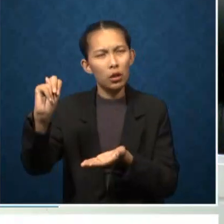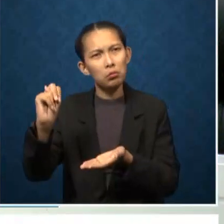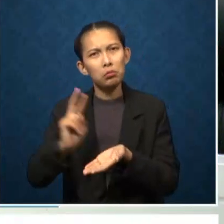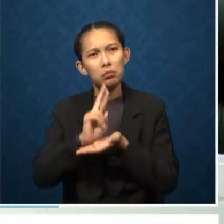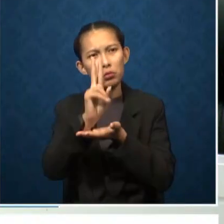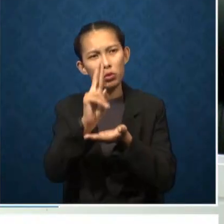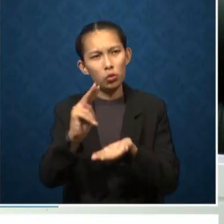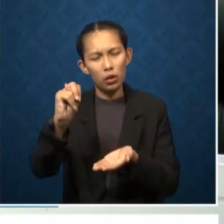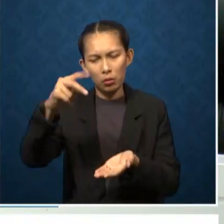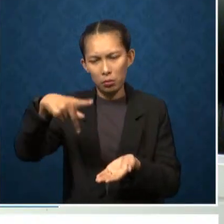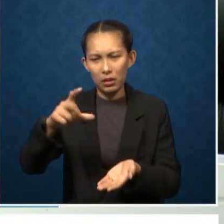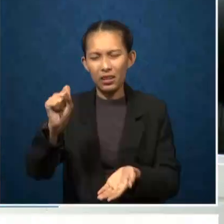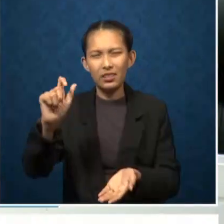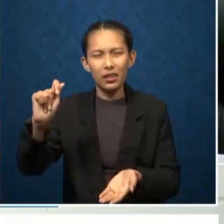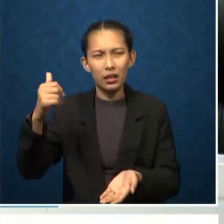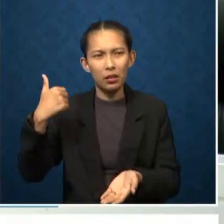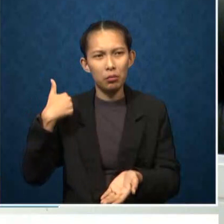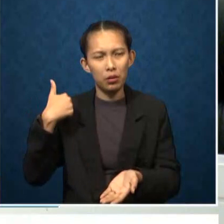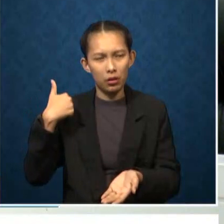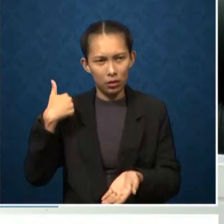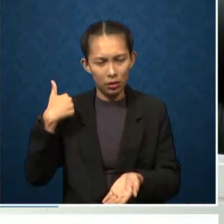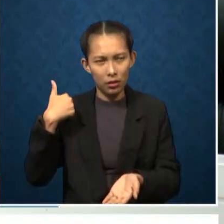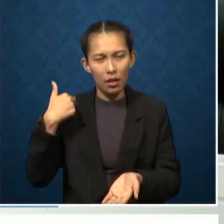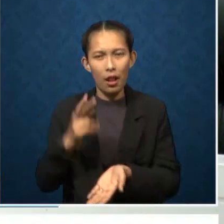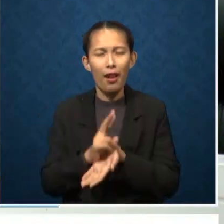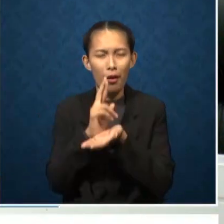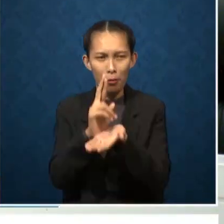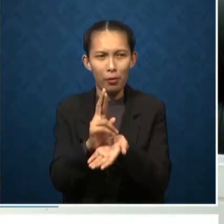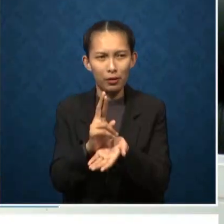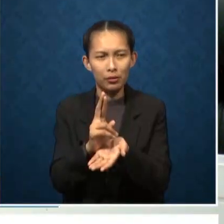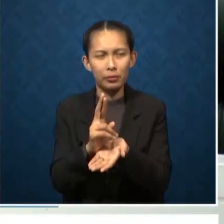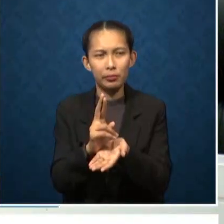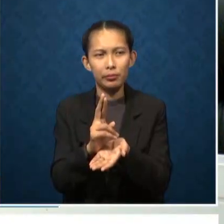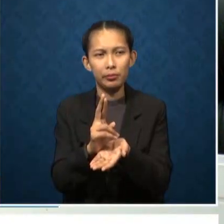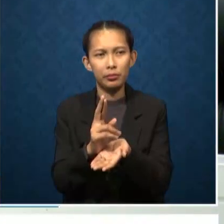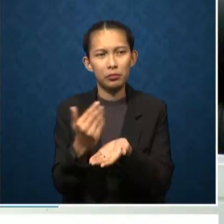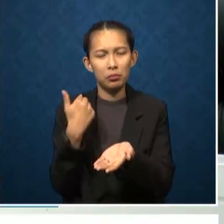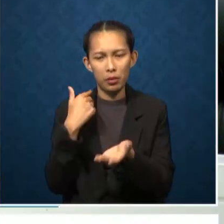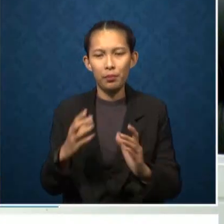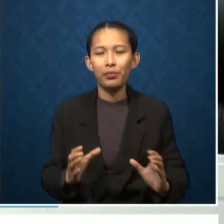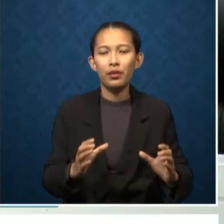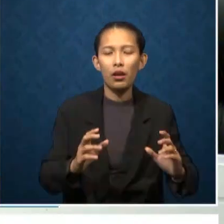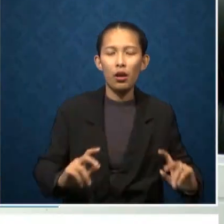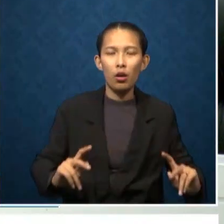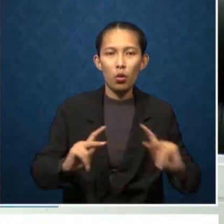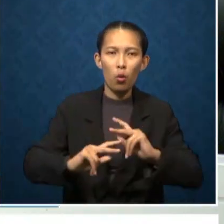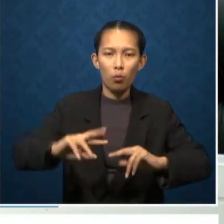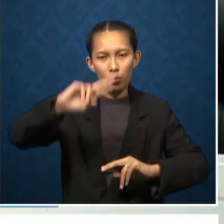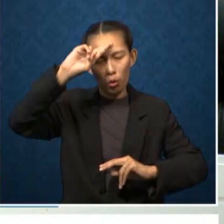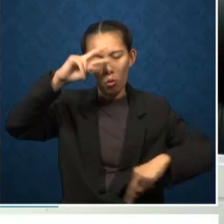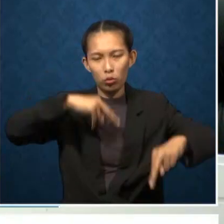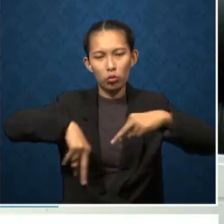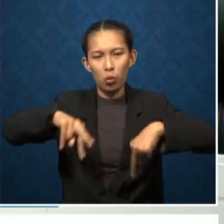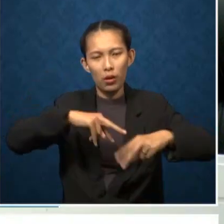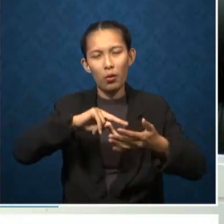ล UNPSA นะคะ United Nations Public Service Award นะคะซึ่งกองกรมควบคุมโรคก็ได้รับรางวัล นี้